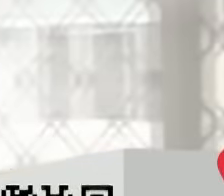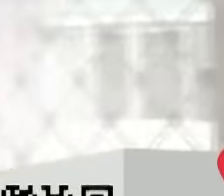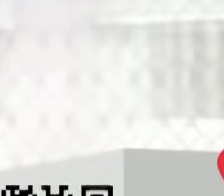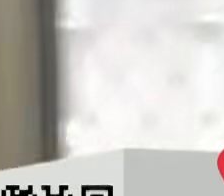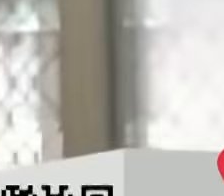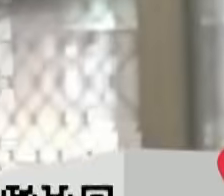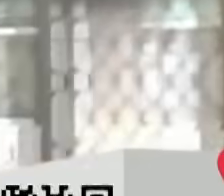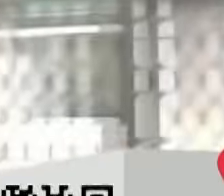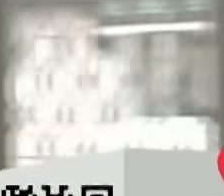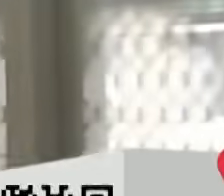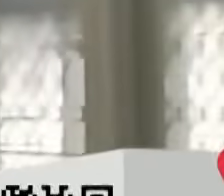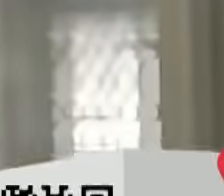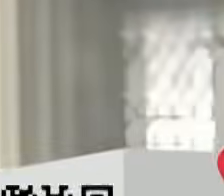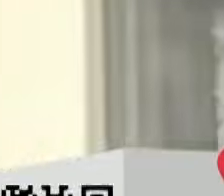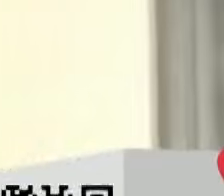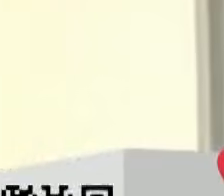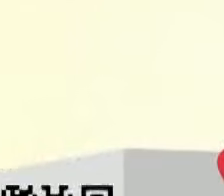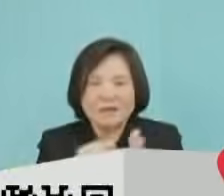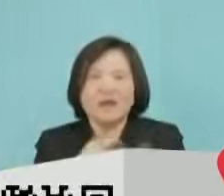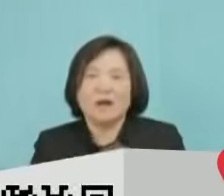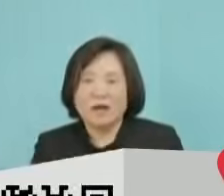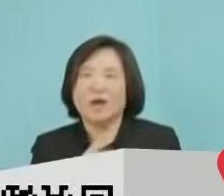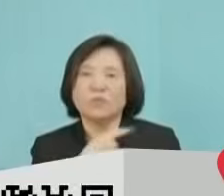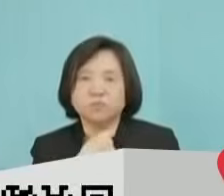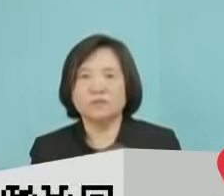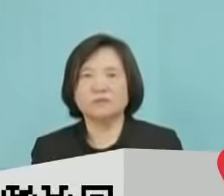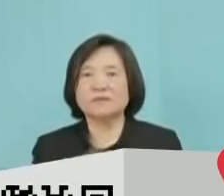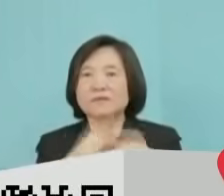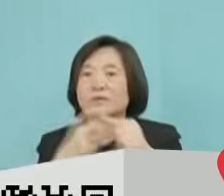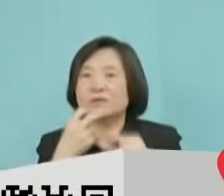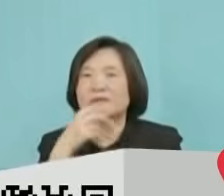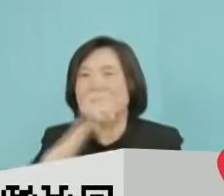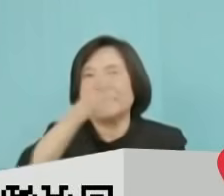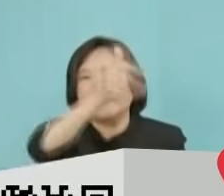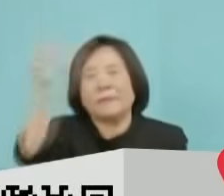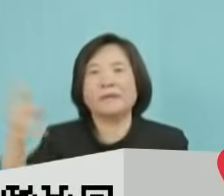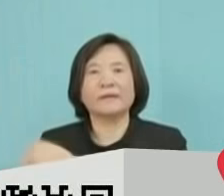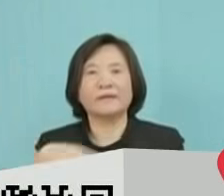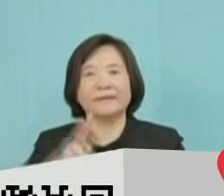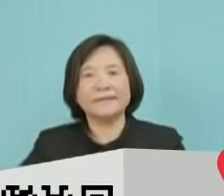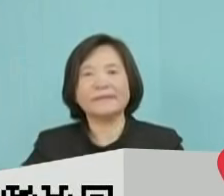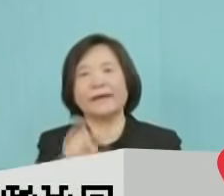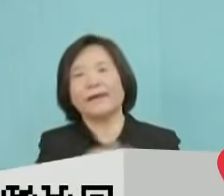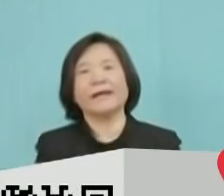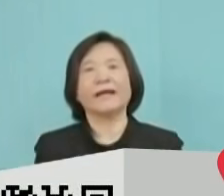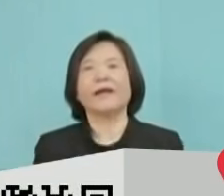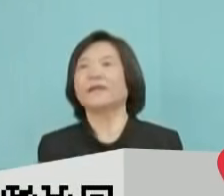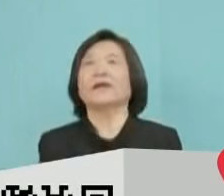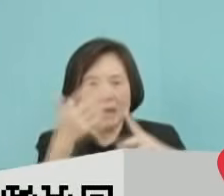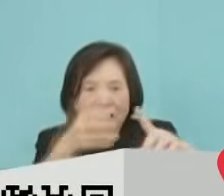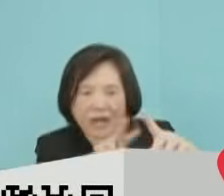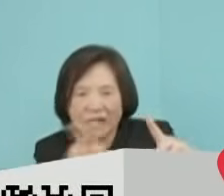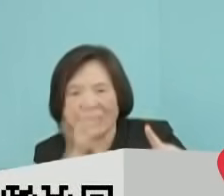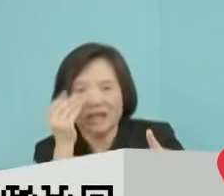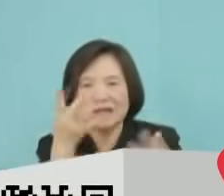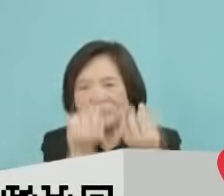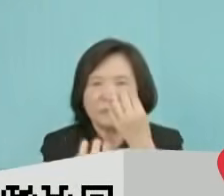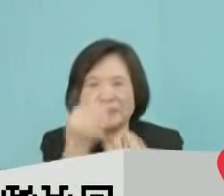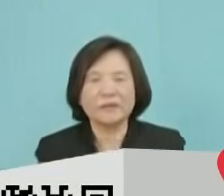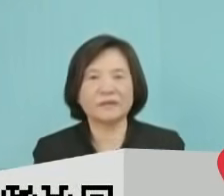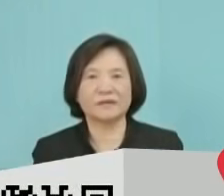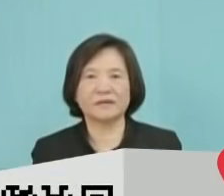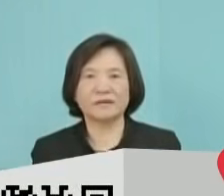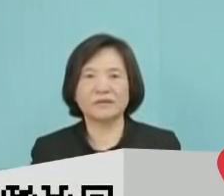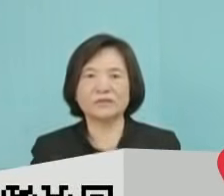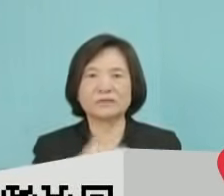掉，隔天显然怒气未消，再度开飙。 你们这些中央官员哦，不要坐在办公室哦看报表，那怎么可讲说什